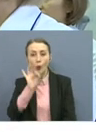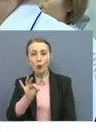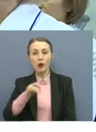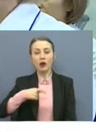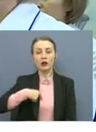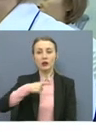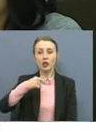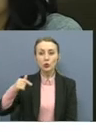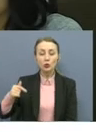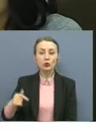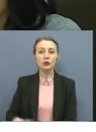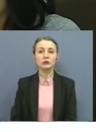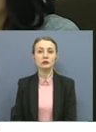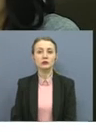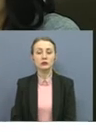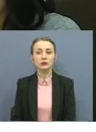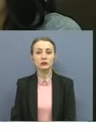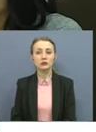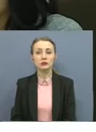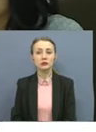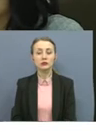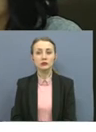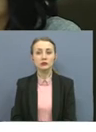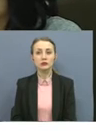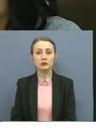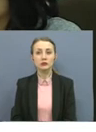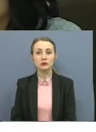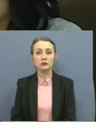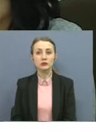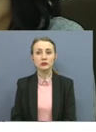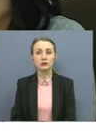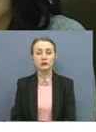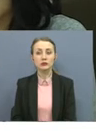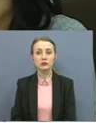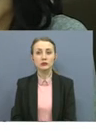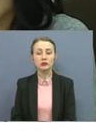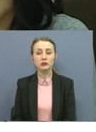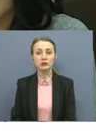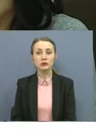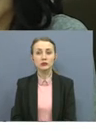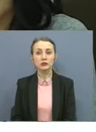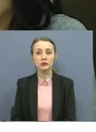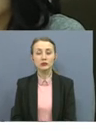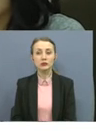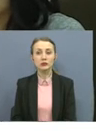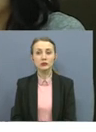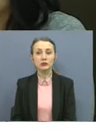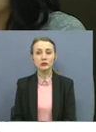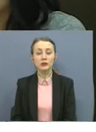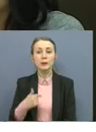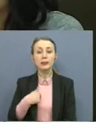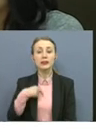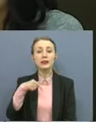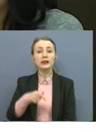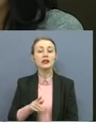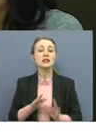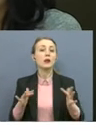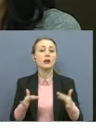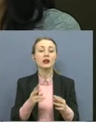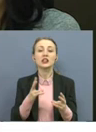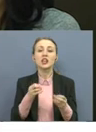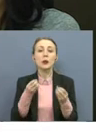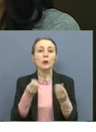Бірінші қаңтардан бастап жаңағы жалақыларыңызды көтеріп жатыр, медперсоналға көтеріліп жатыр. Осының